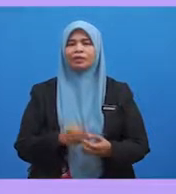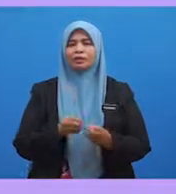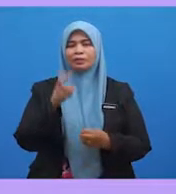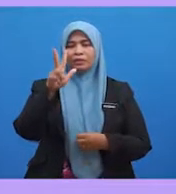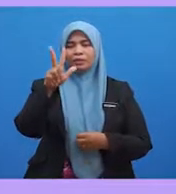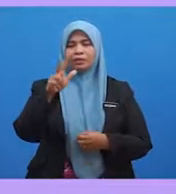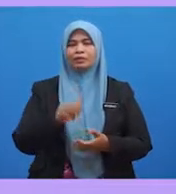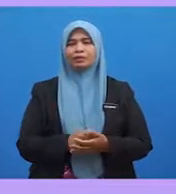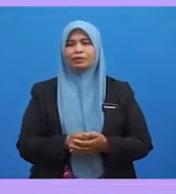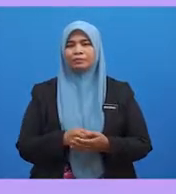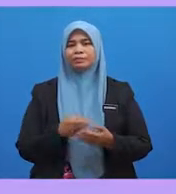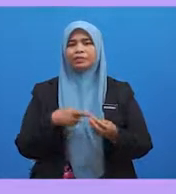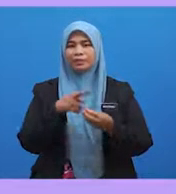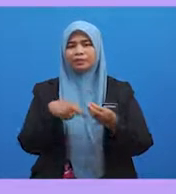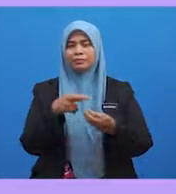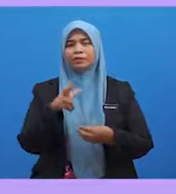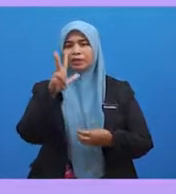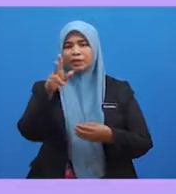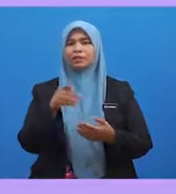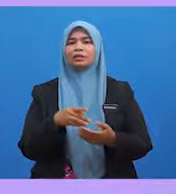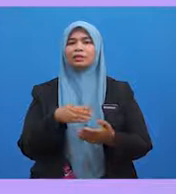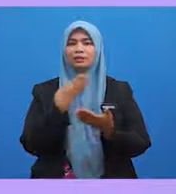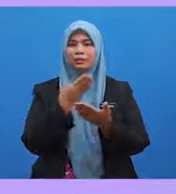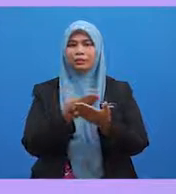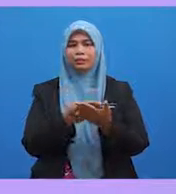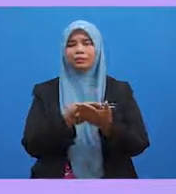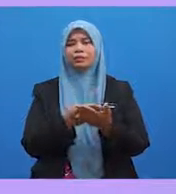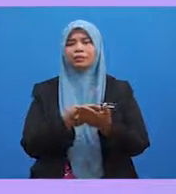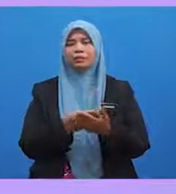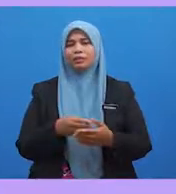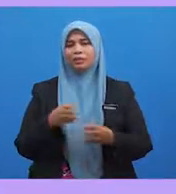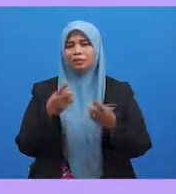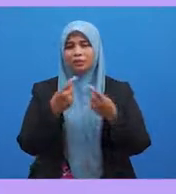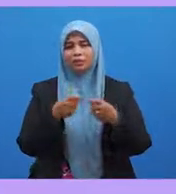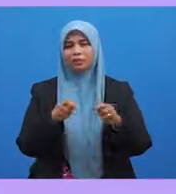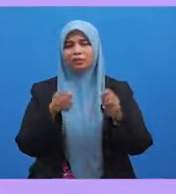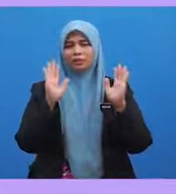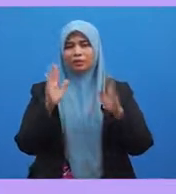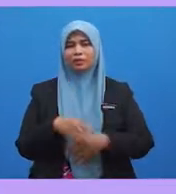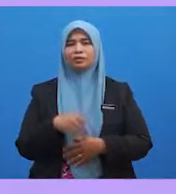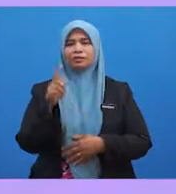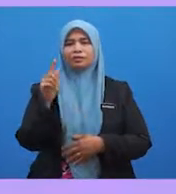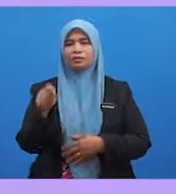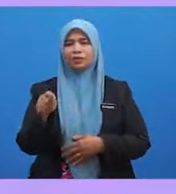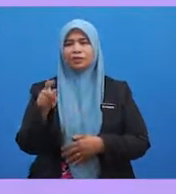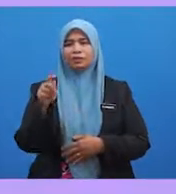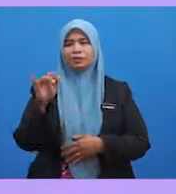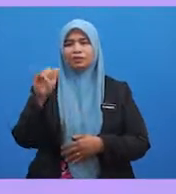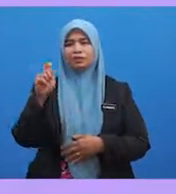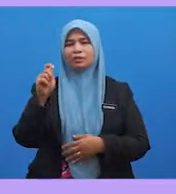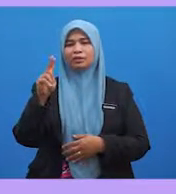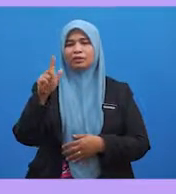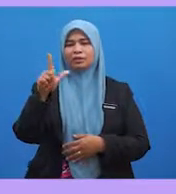ketiga, merumuskan 3 hikmah menunaikan solat sunat tahiyatul masjid